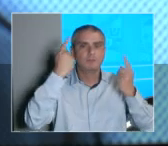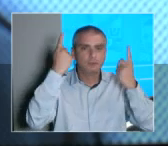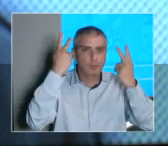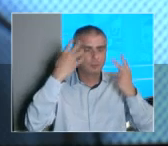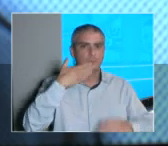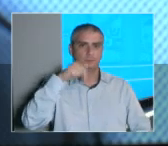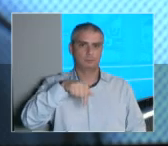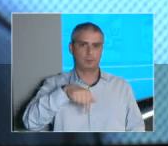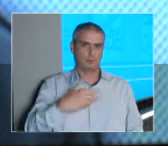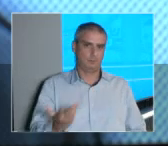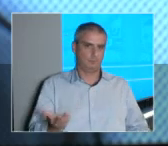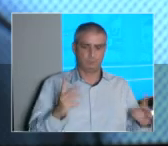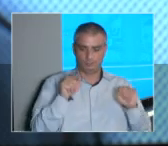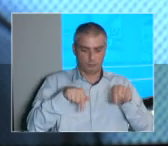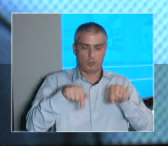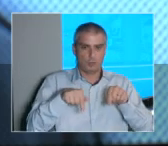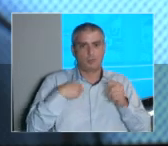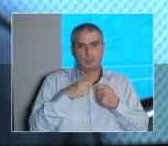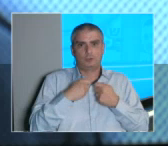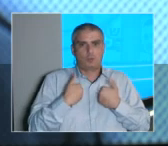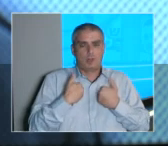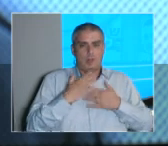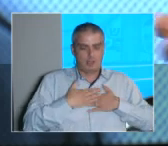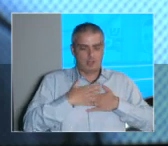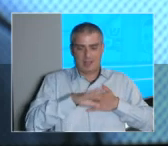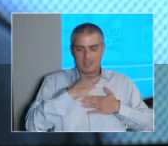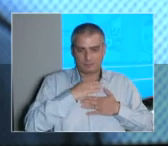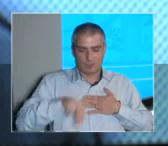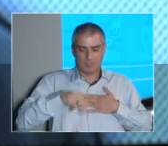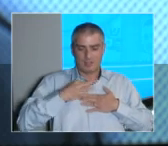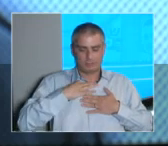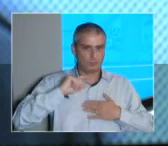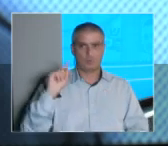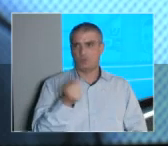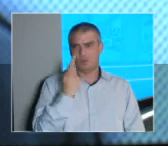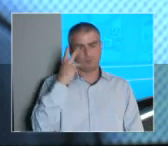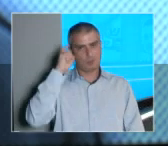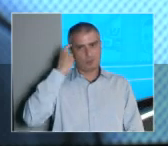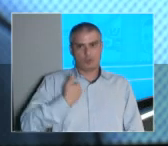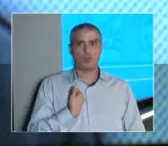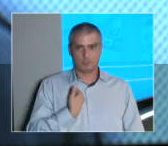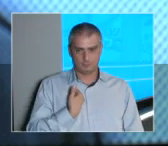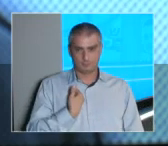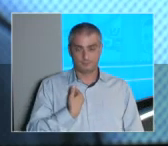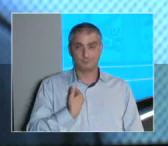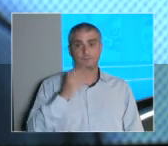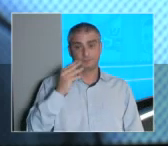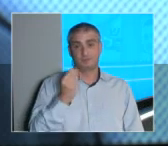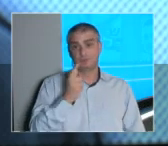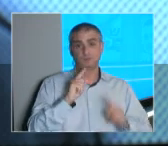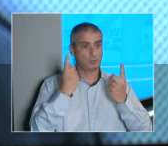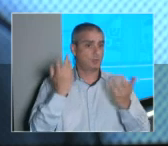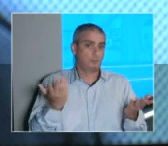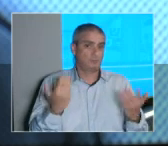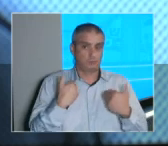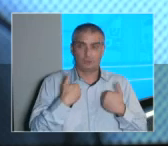שלי. ומה שקורה בנוגע לי, לילדים שלי, לנכדים שלי, לכולנו, זה יותר מדאיג אותי. ויש דברים שקורים בו